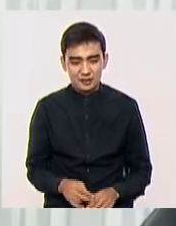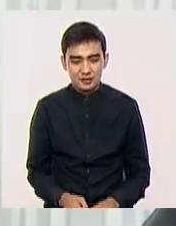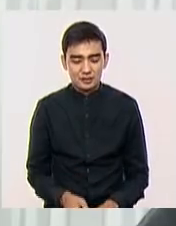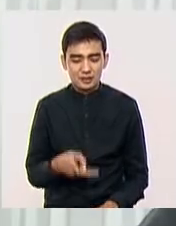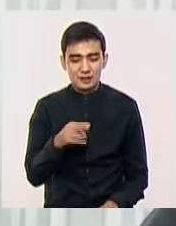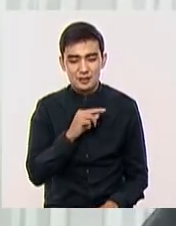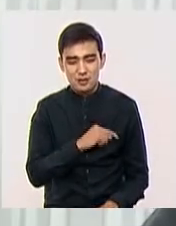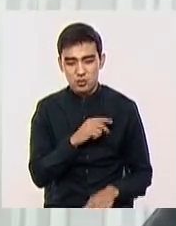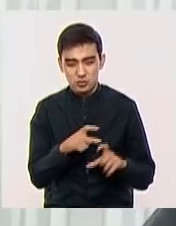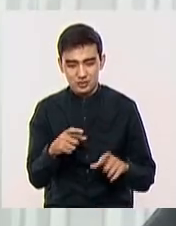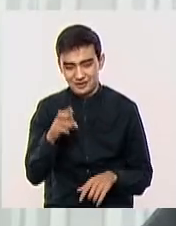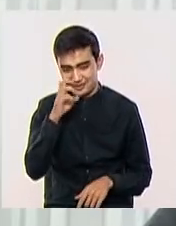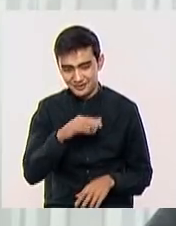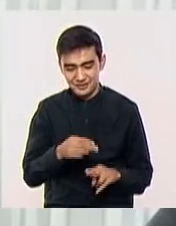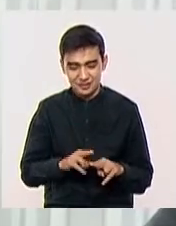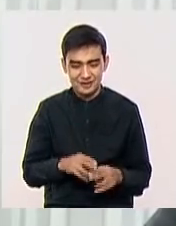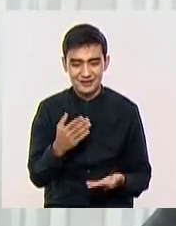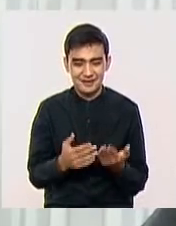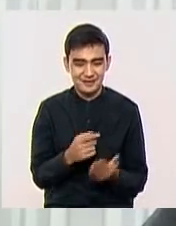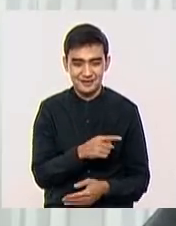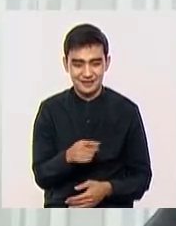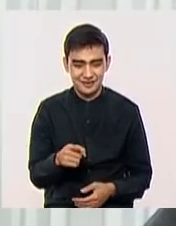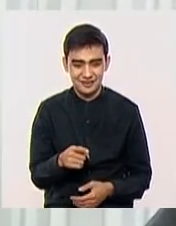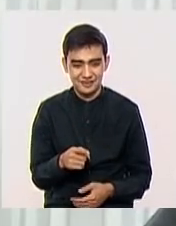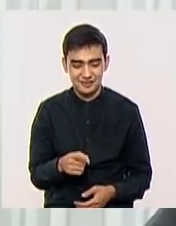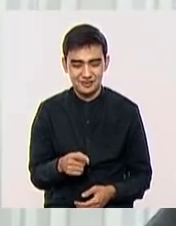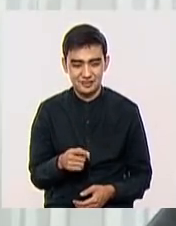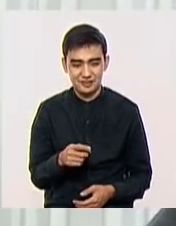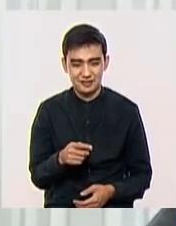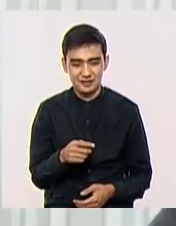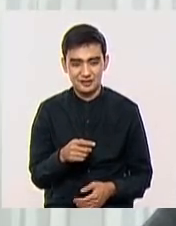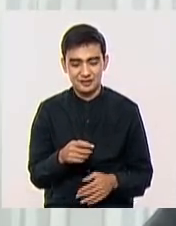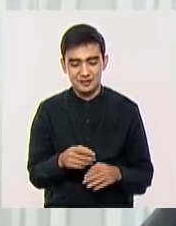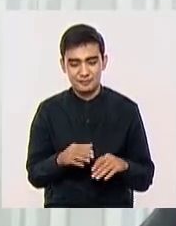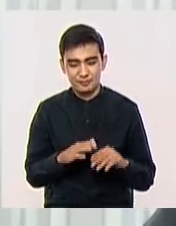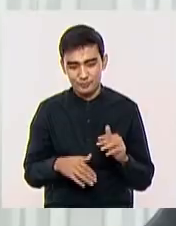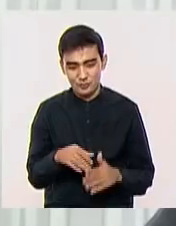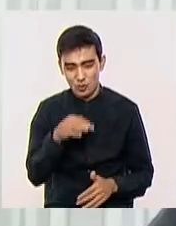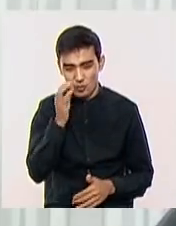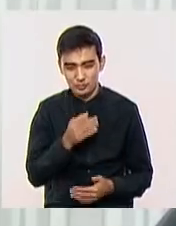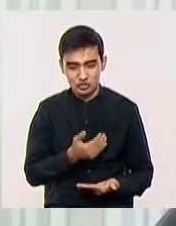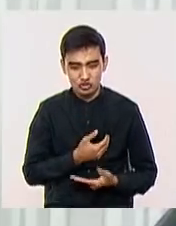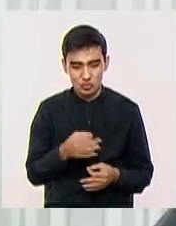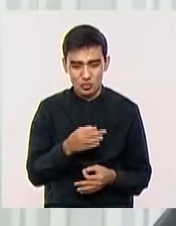для работающих людей в стране. И если их квалификация и их жизненный опыт